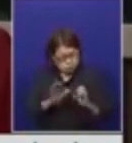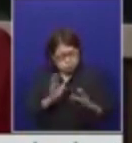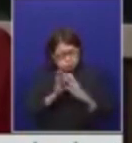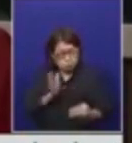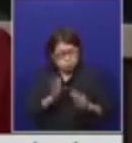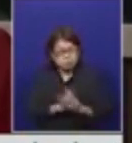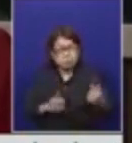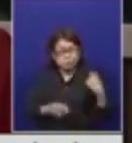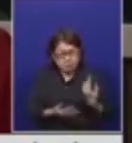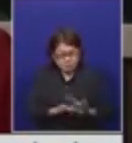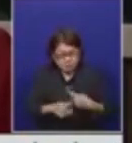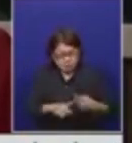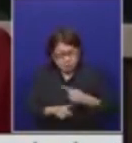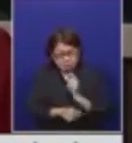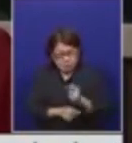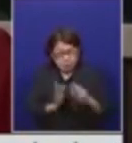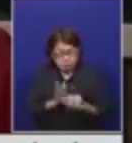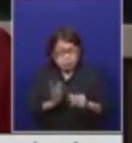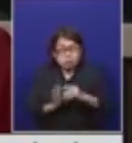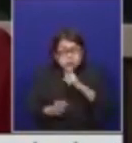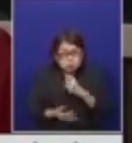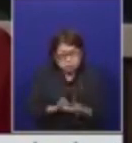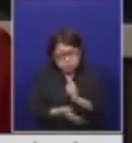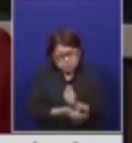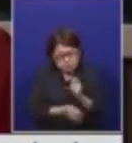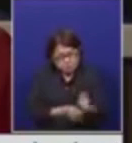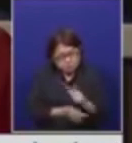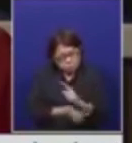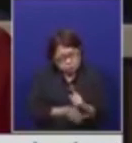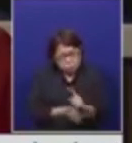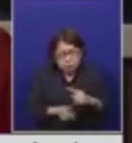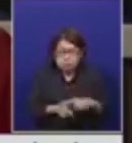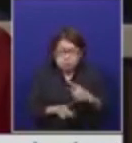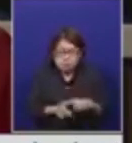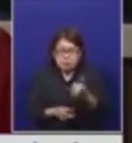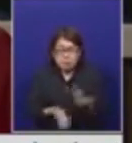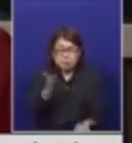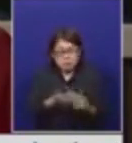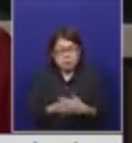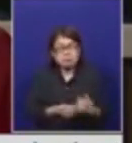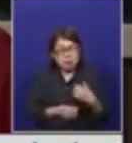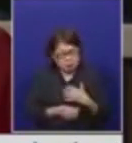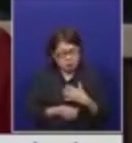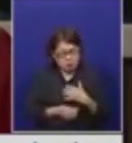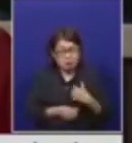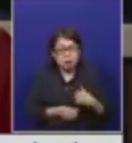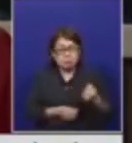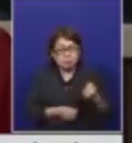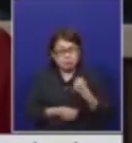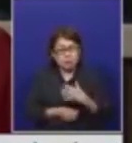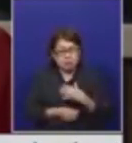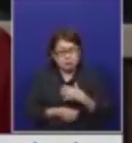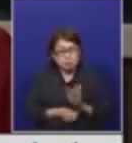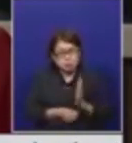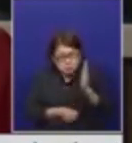ให้เงินเดือนนะครับในระหว่างการอบรมนะครับอันนี้เนี่ยเพื่อให้แรงจูงใจให้มีกำลังใจและให้เขาสามารถอยู่รอ